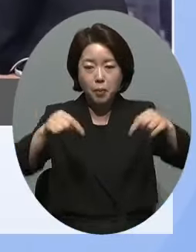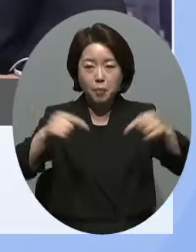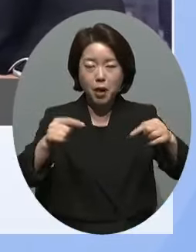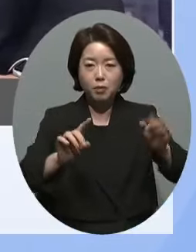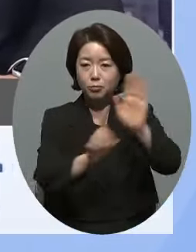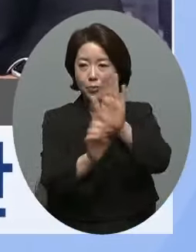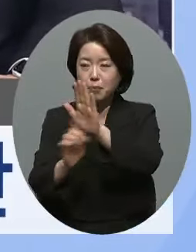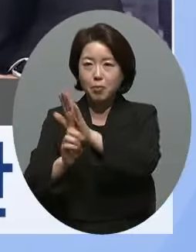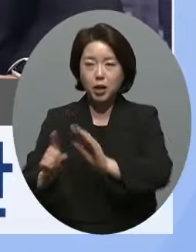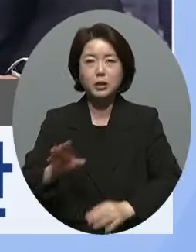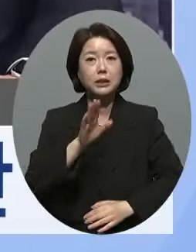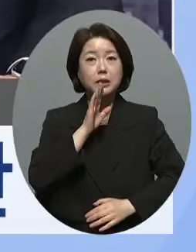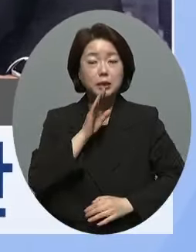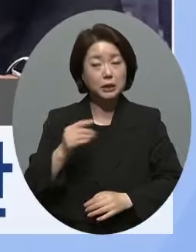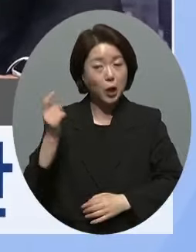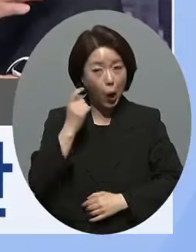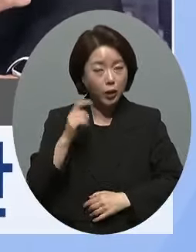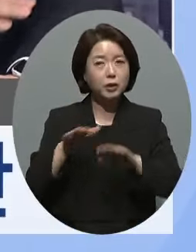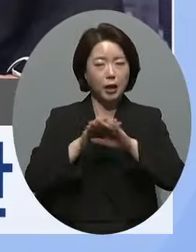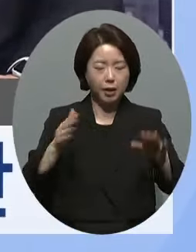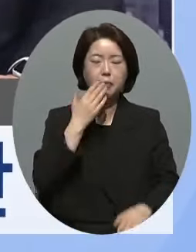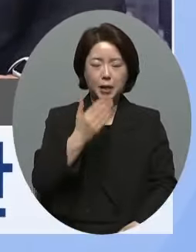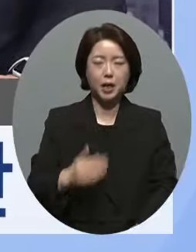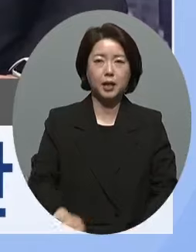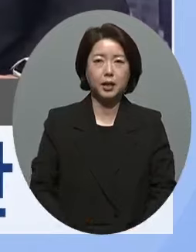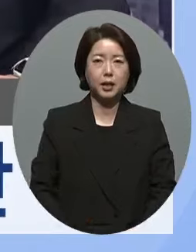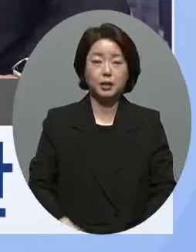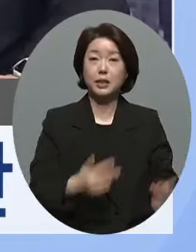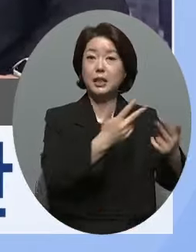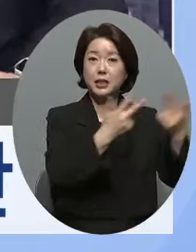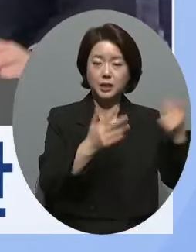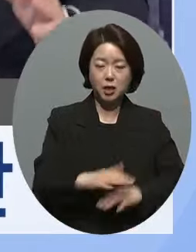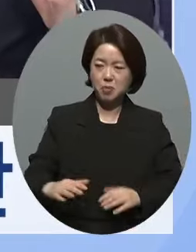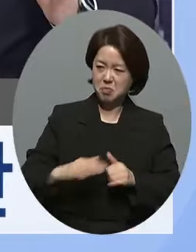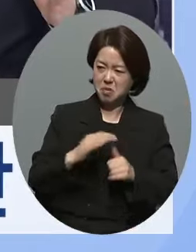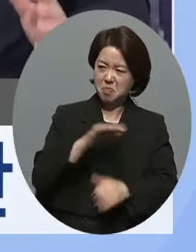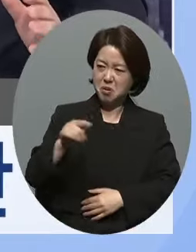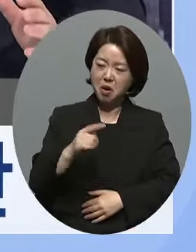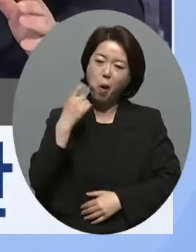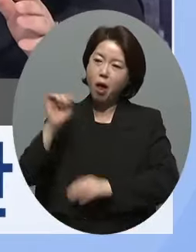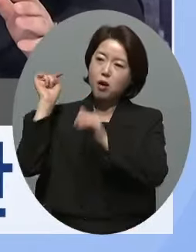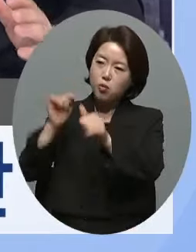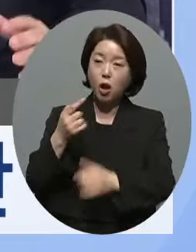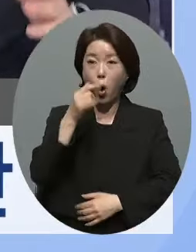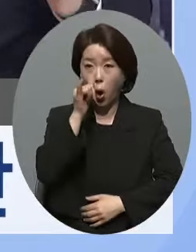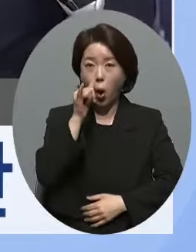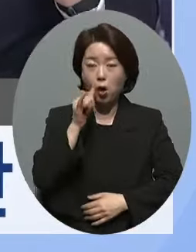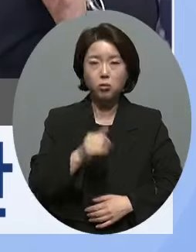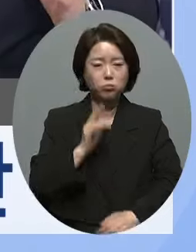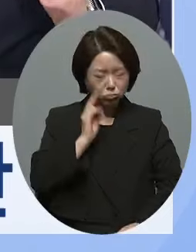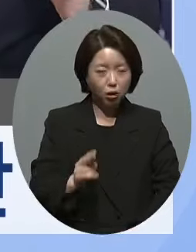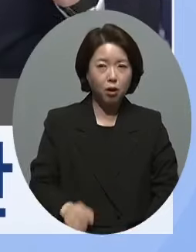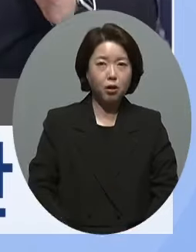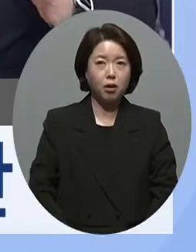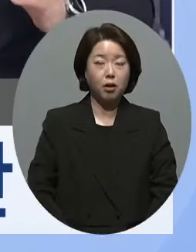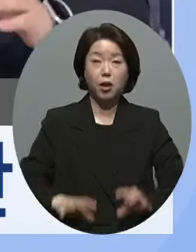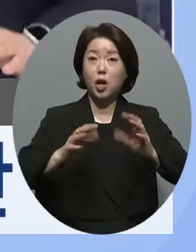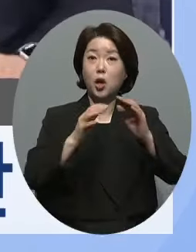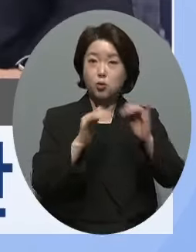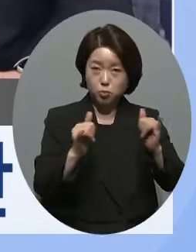어느 정도는 해결이 될 거 같고요 어쨌든 이재명 대표는 이게 모해 위증 교사다 대단히 심각한 겁니다 그러니까 저희 국민들이나